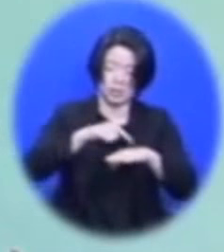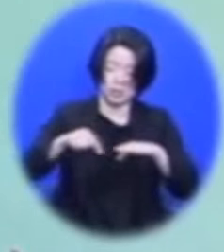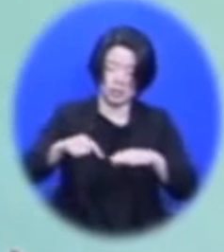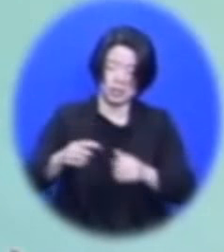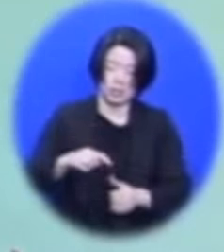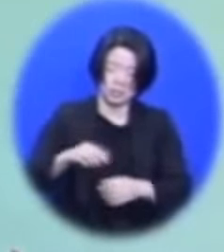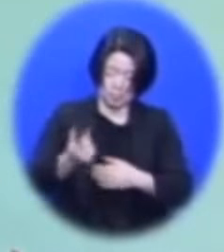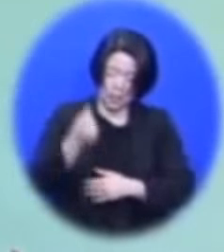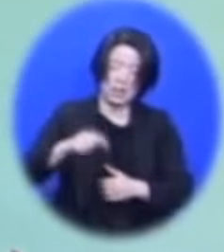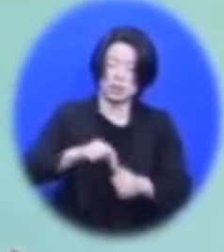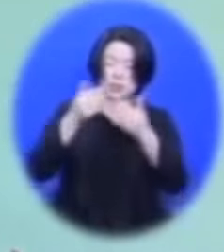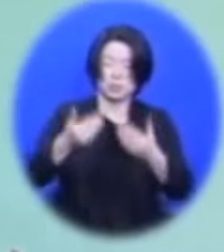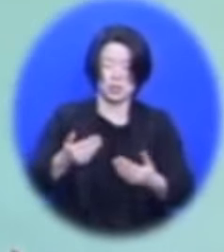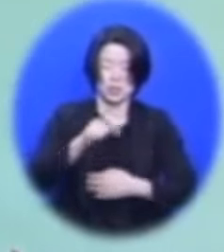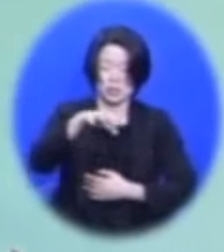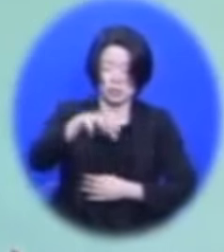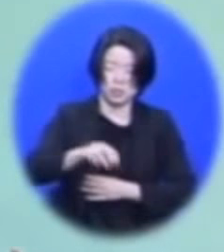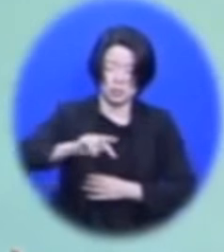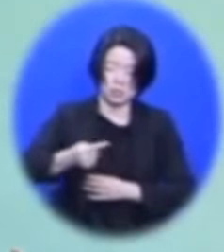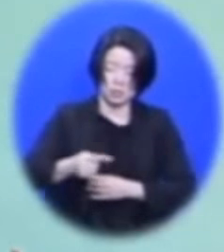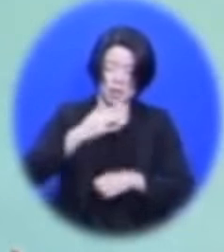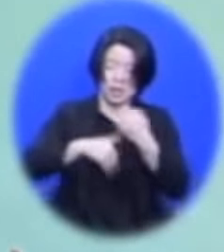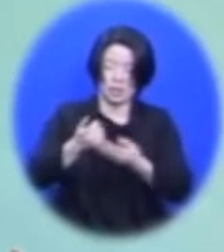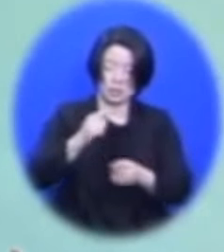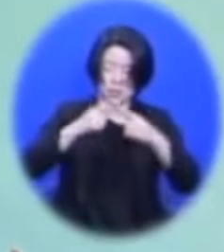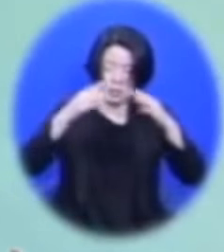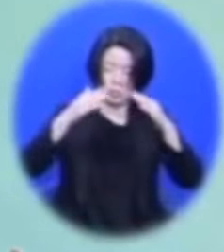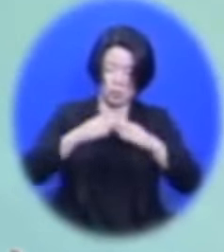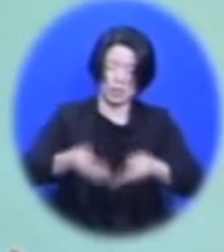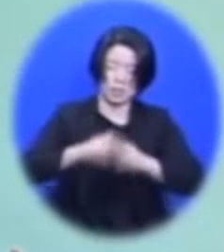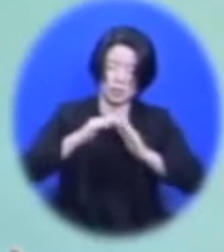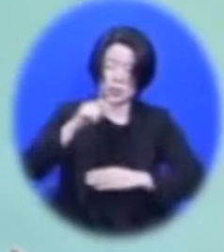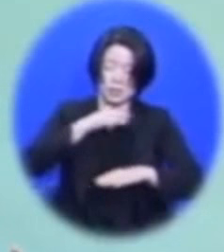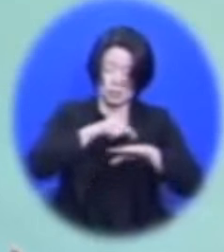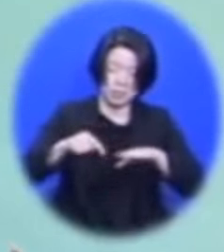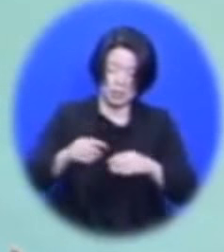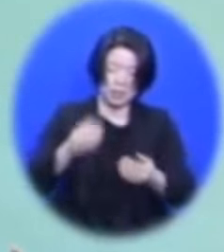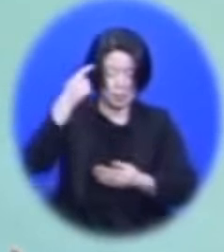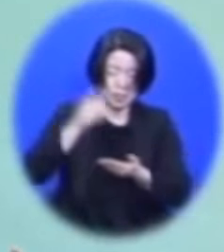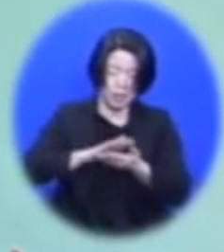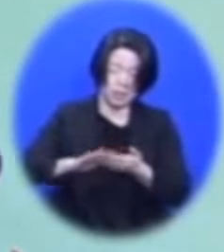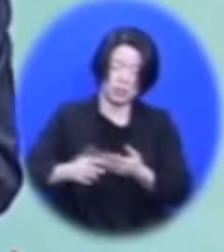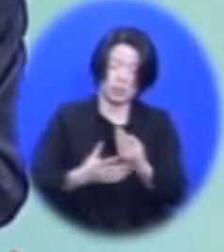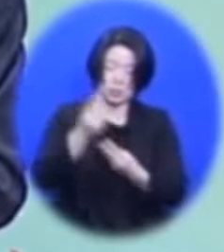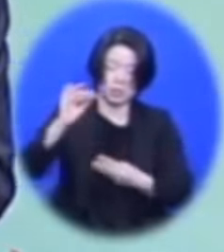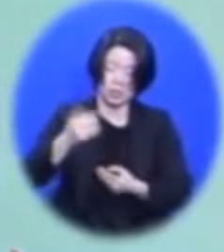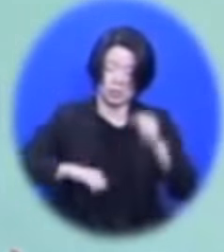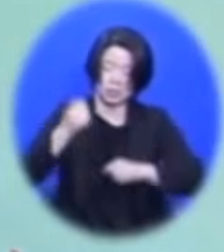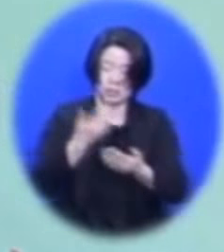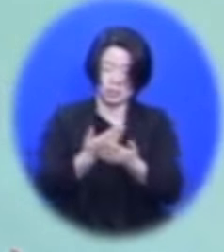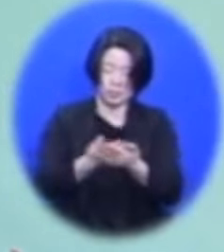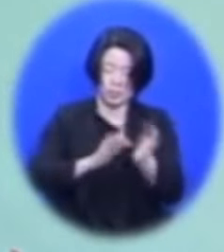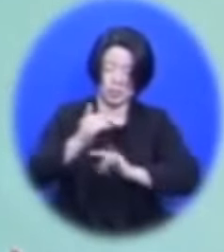속히 구원받아 그곳에도 하나님의 교회가 세워지고 이 민족이 평화롭게 통일되게 역사해 주시옵소서.